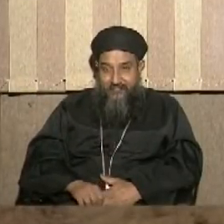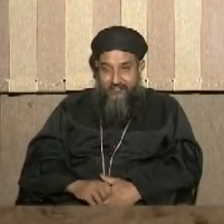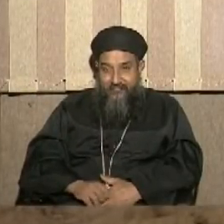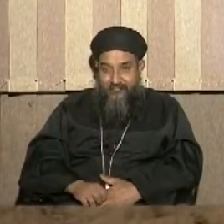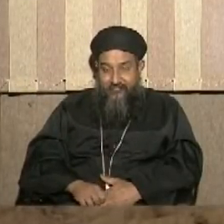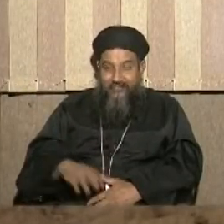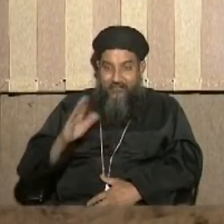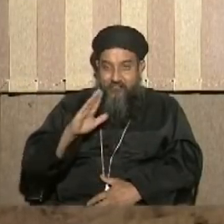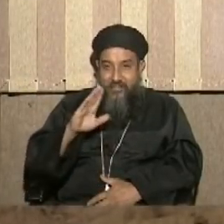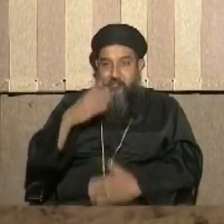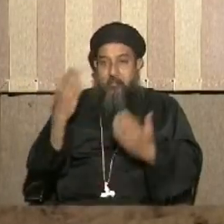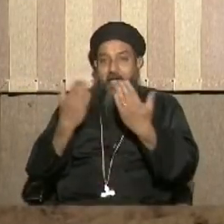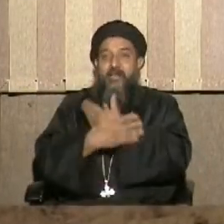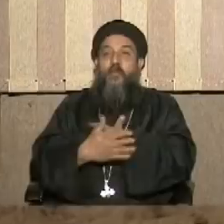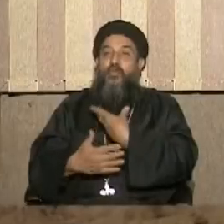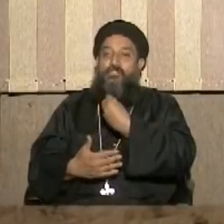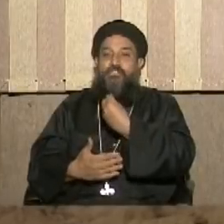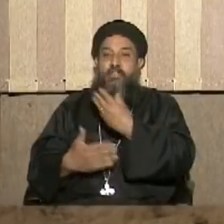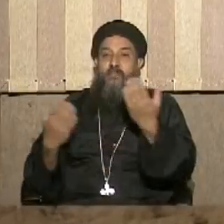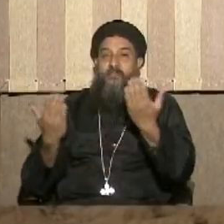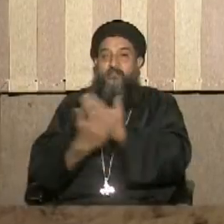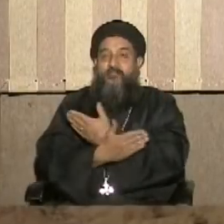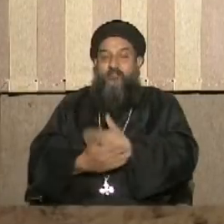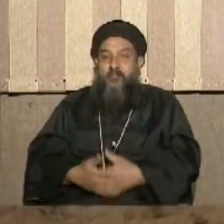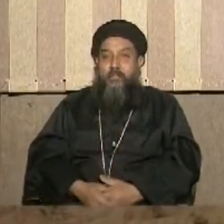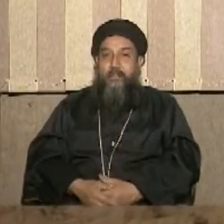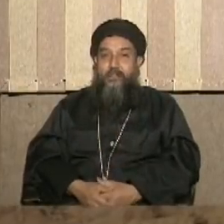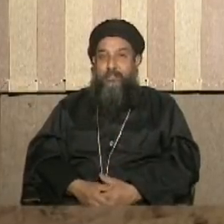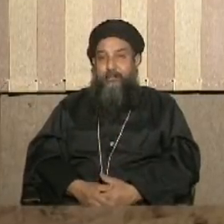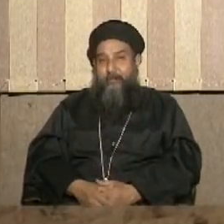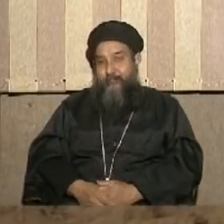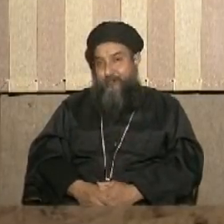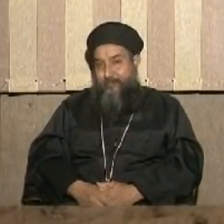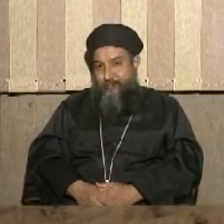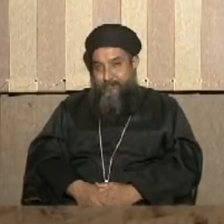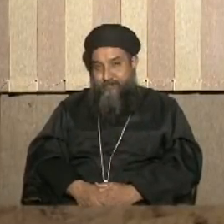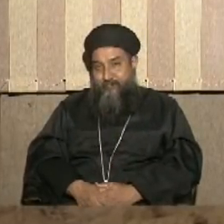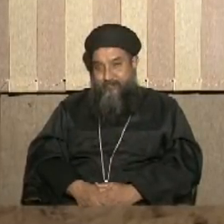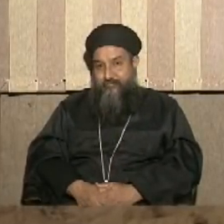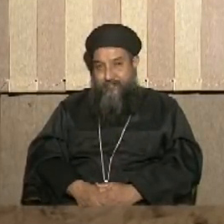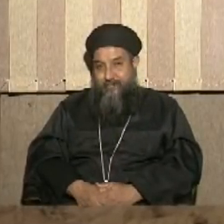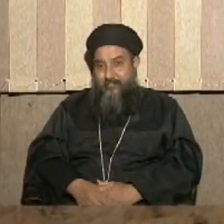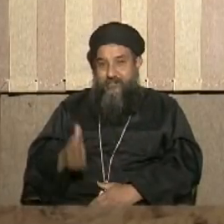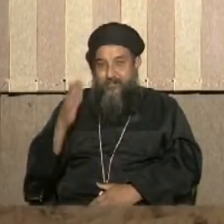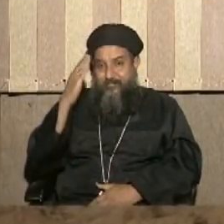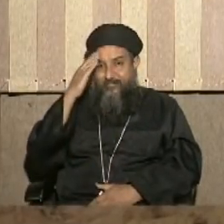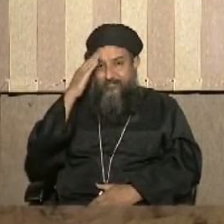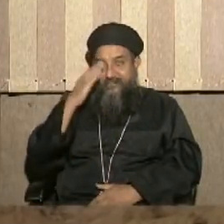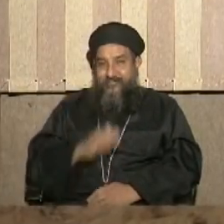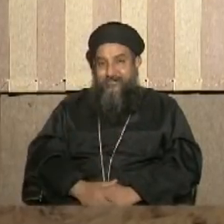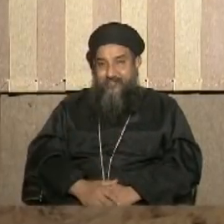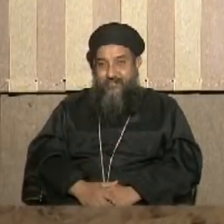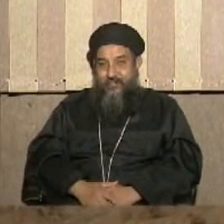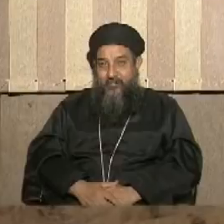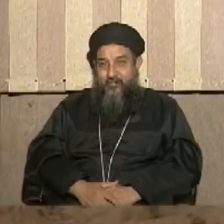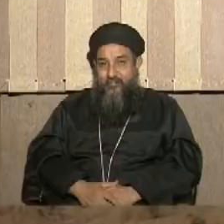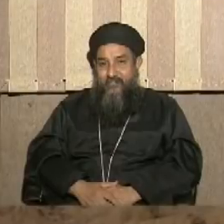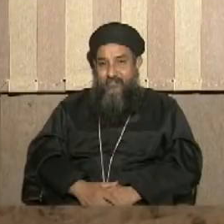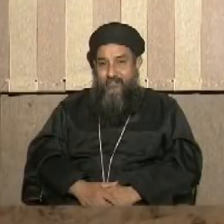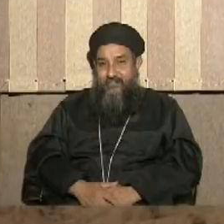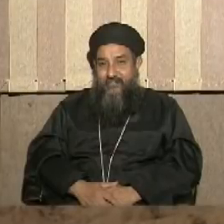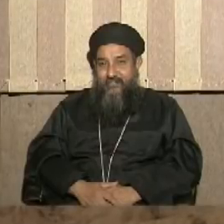ألف سلامة ألف سلامة. ابو عدوا علينا بقى. ها شكرا يا أخي. ألف سلامة ألف سلامة